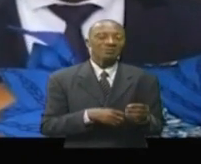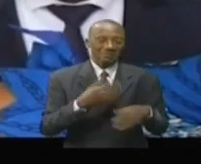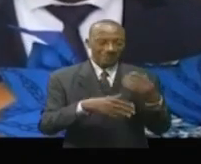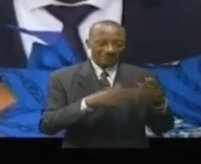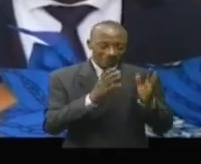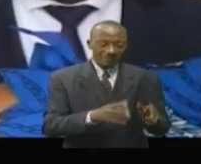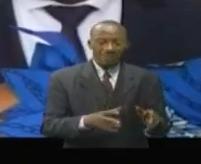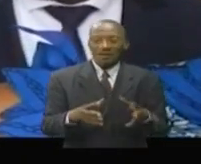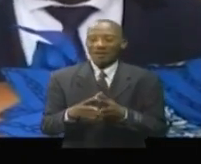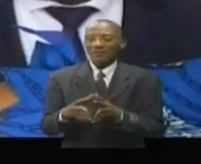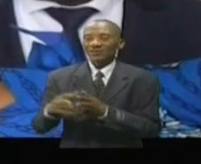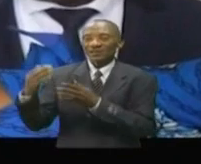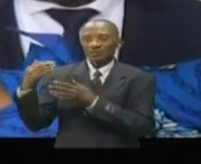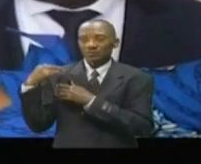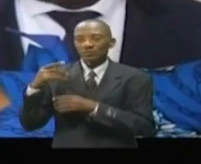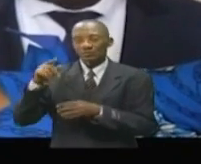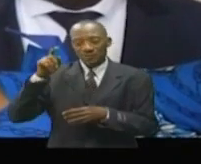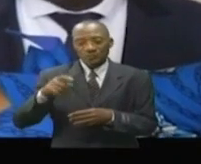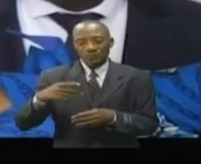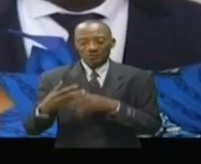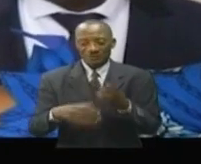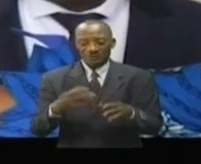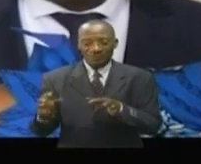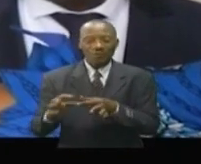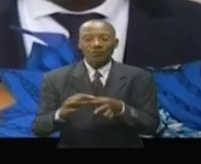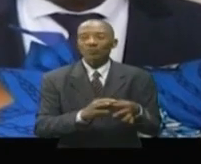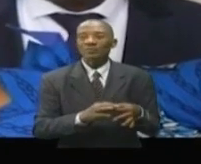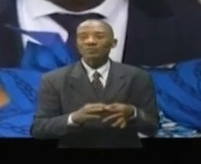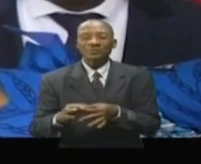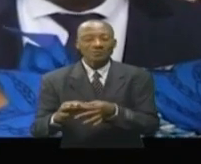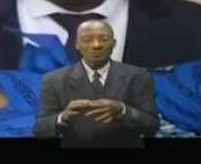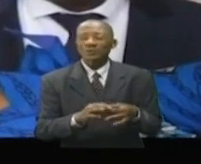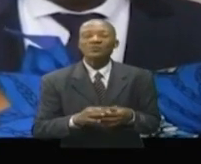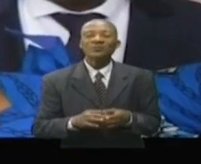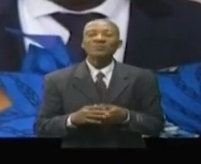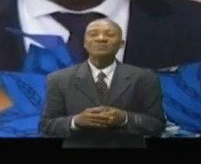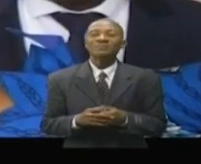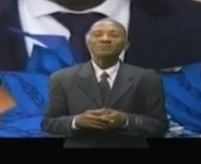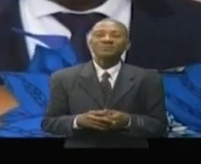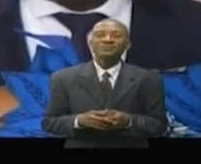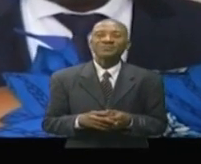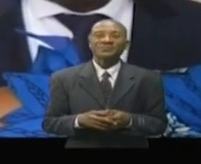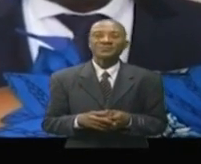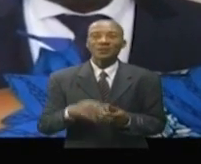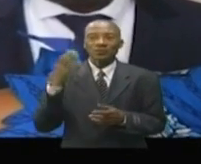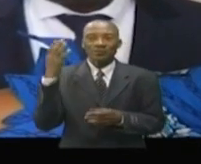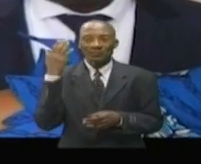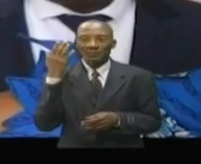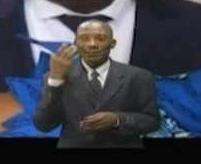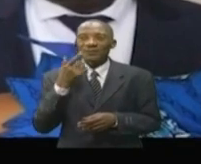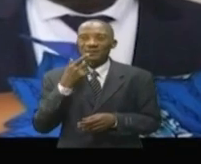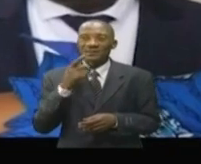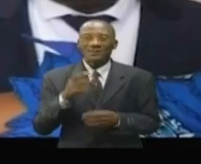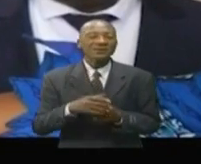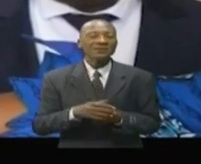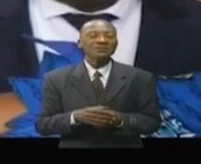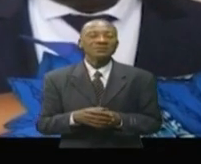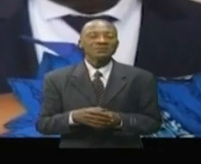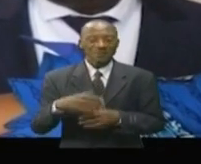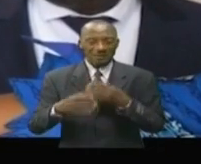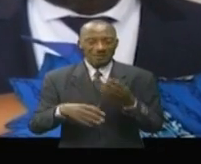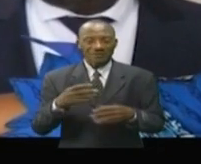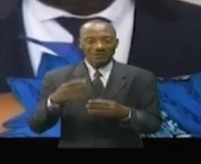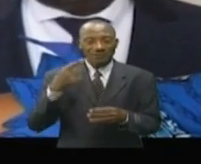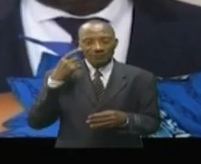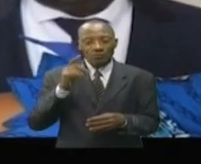a transformé l'Office de promotion des petites et moyennes entreprises en Agence nationale de développement de l'entrepreneuriat pour le